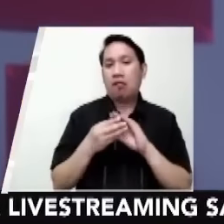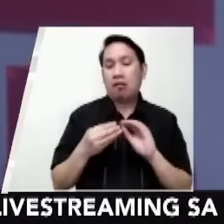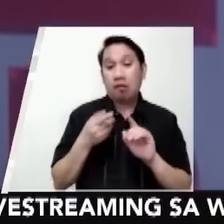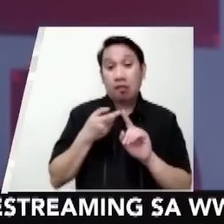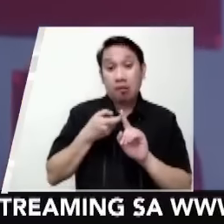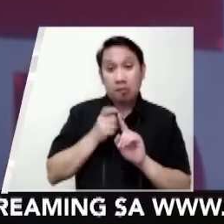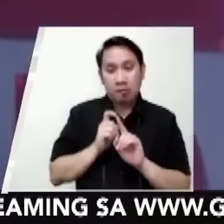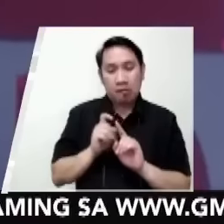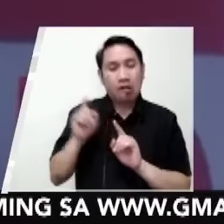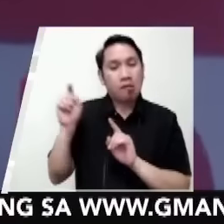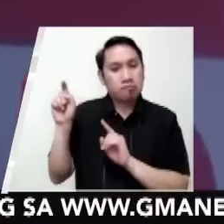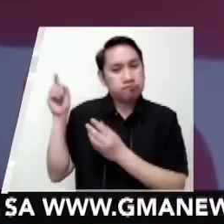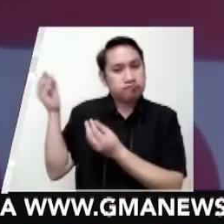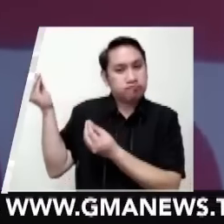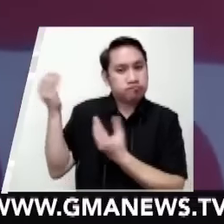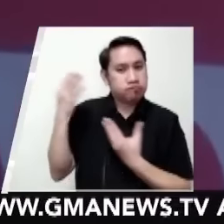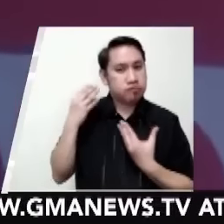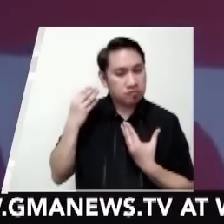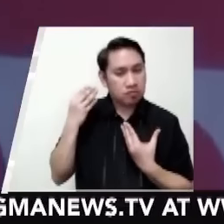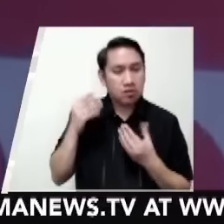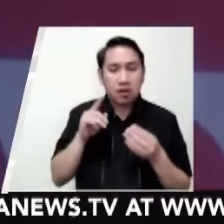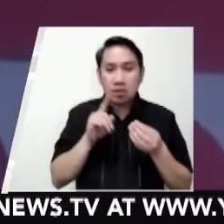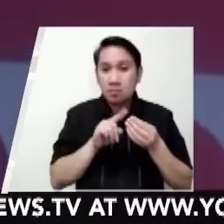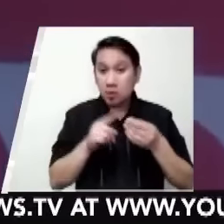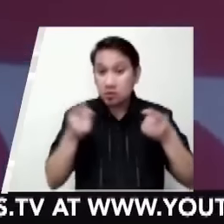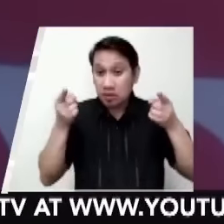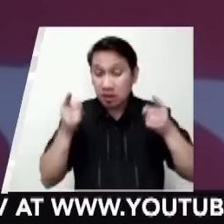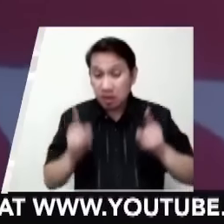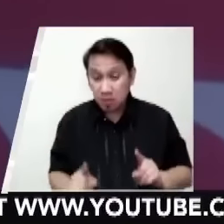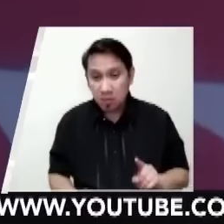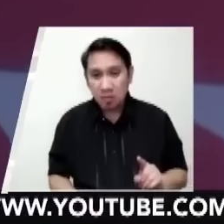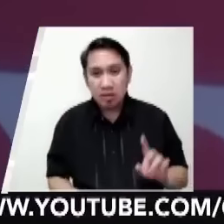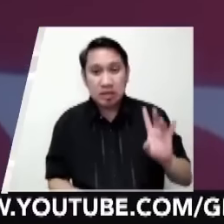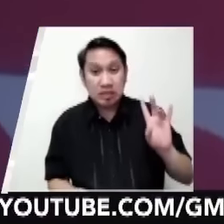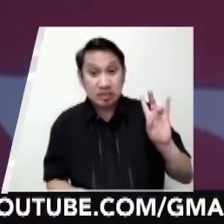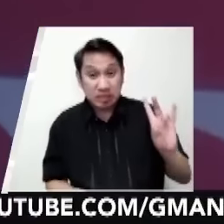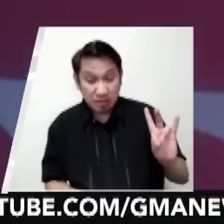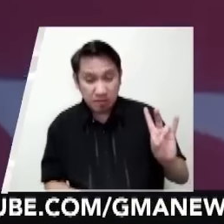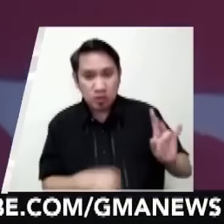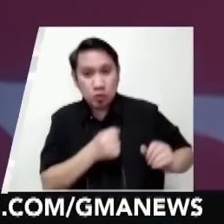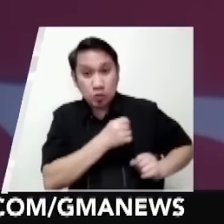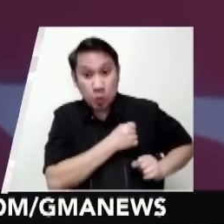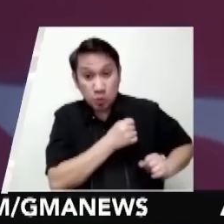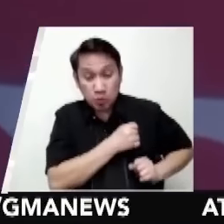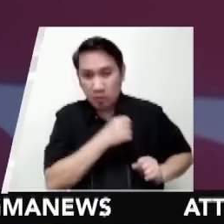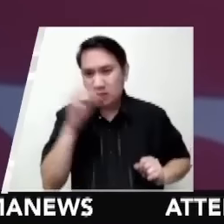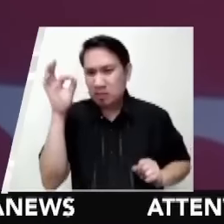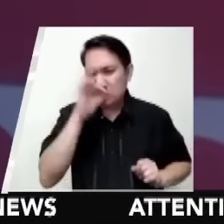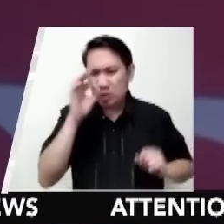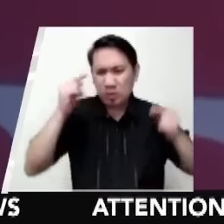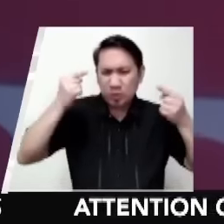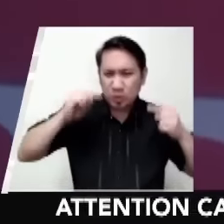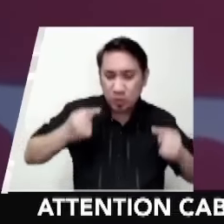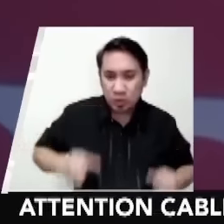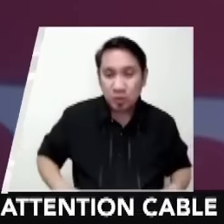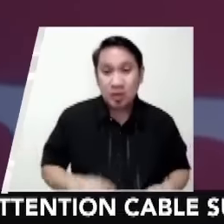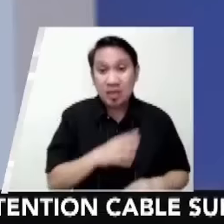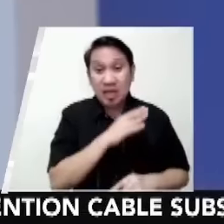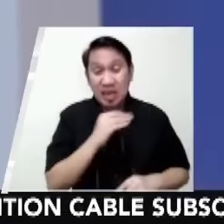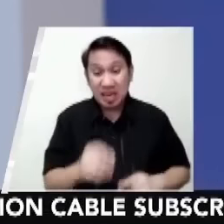News, kaugnay ang insidenteng ikinasugat ng 7 sundalong Pinoy, kabilang ang isa na naputulan pa ng